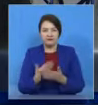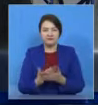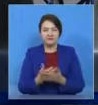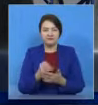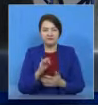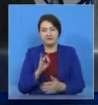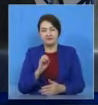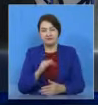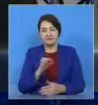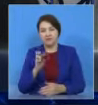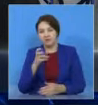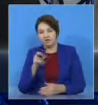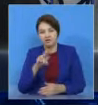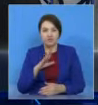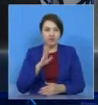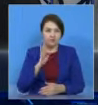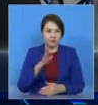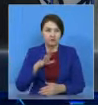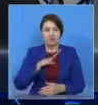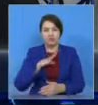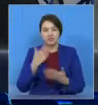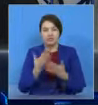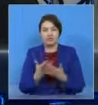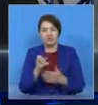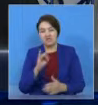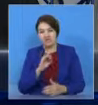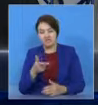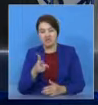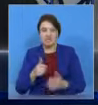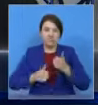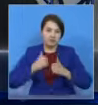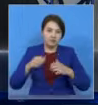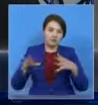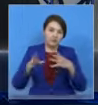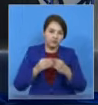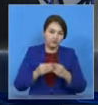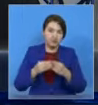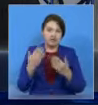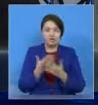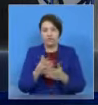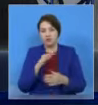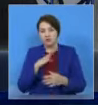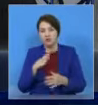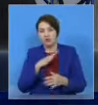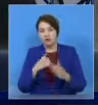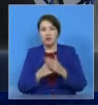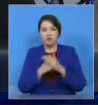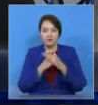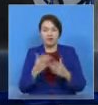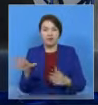ізгілендіру, демократияландыру болатын болса, сол ізгілікпенен, ынтымақ бірлікпенен нәтижеге қол